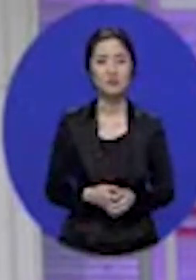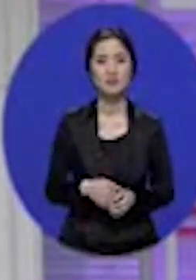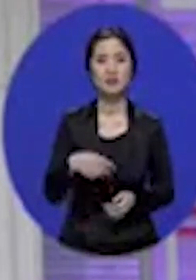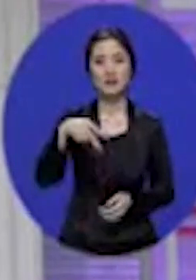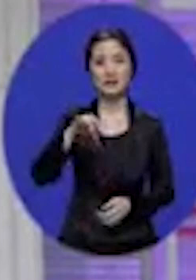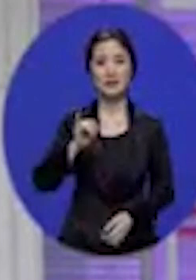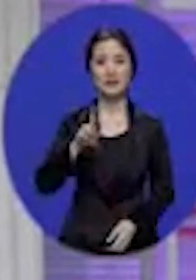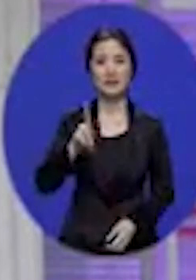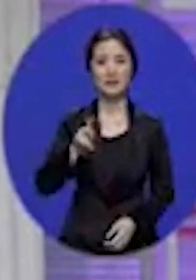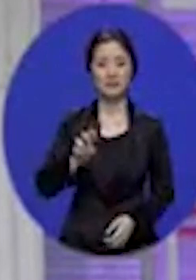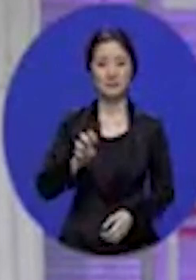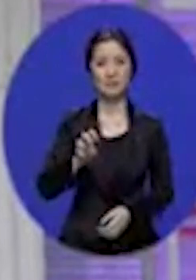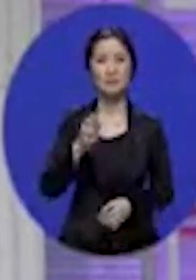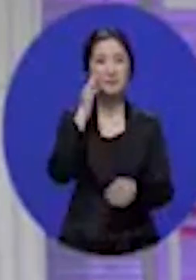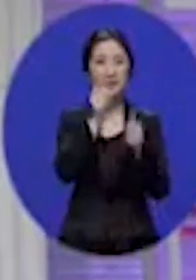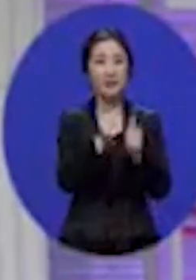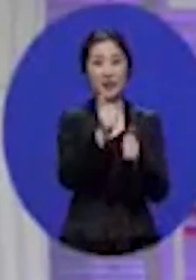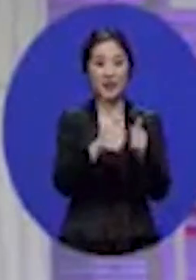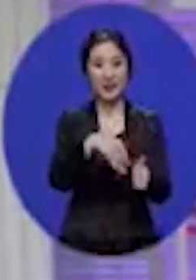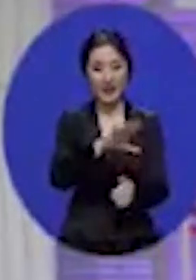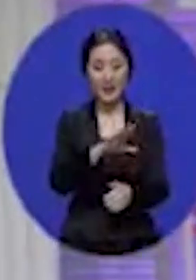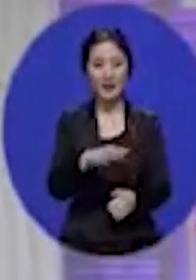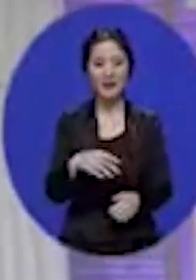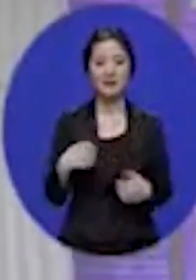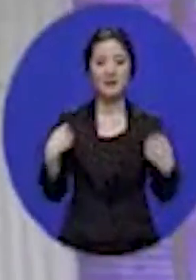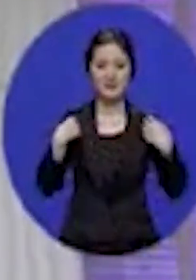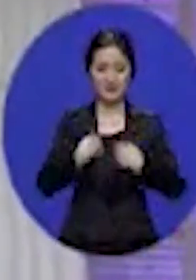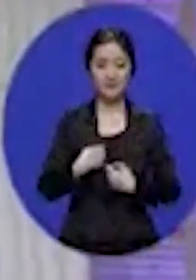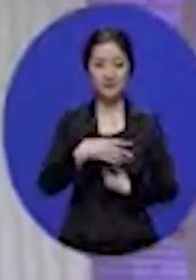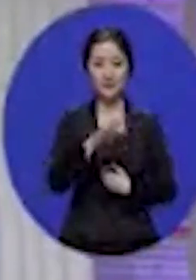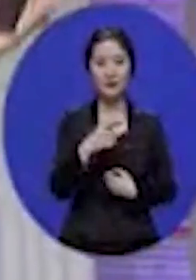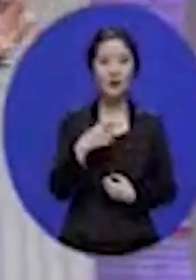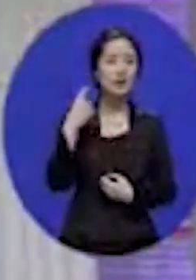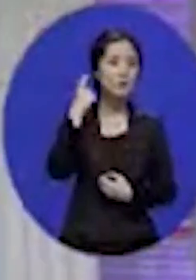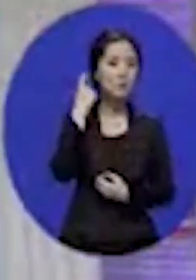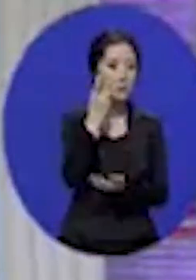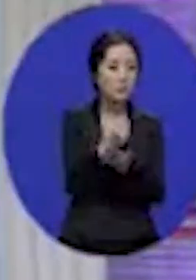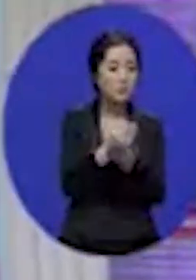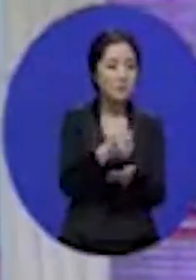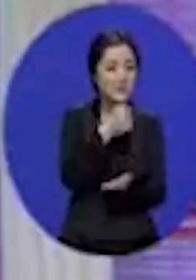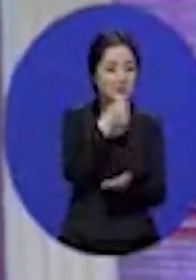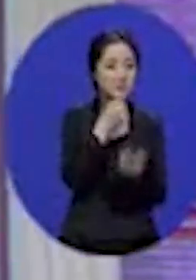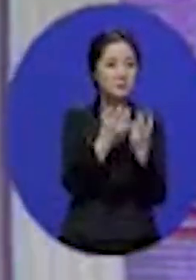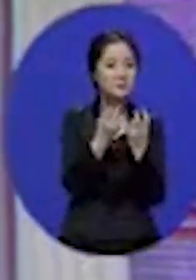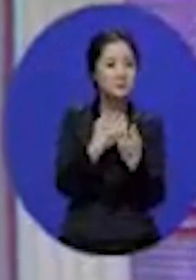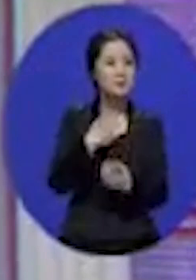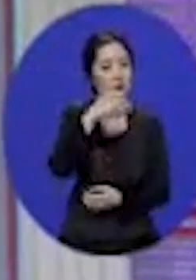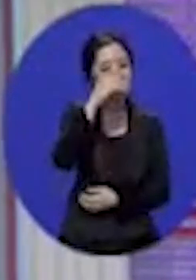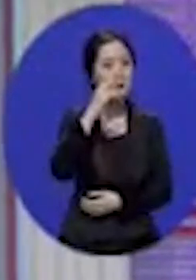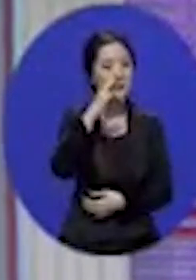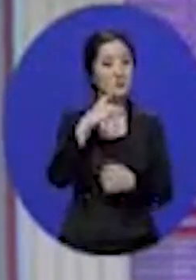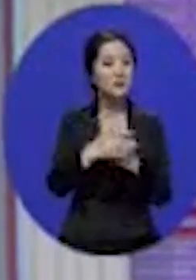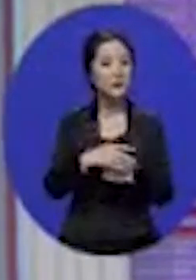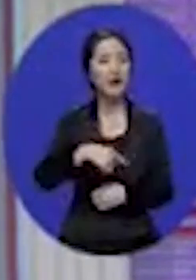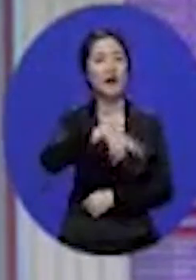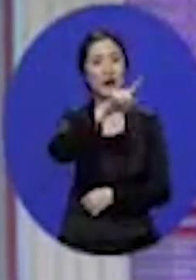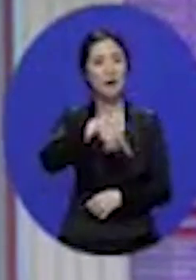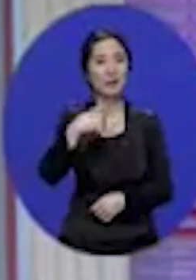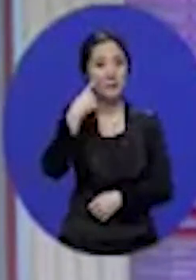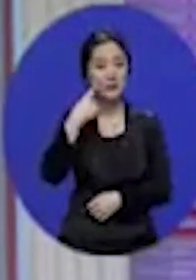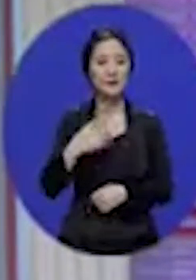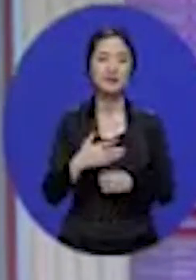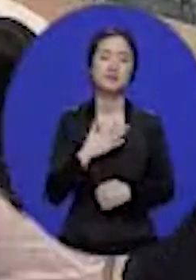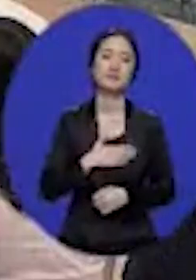녹음을 해와라. 그래서 제가 오리털 파카를 입고 녹음기 막하는 거 들고 마이크 큰 거 들고 대전구장에 내려갔어요. 3월